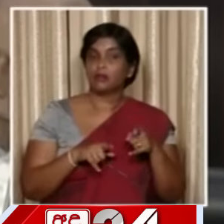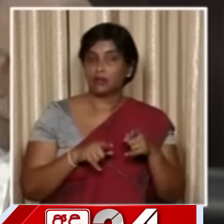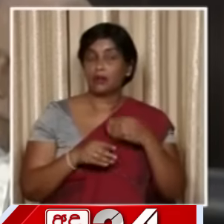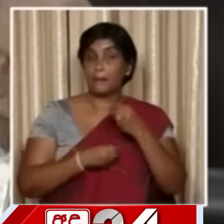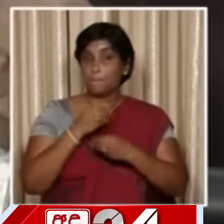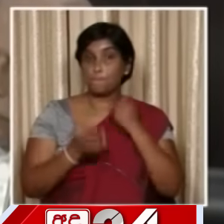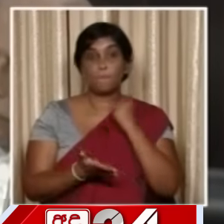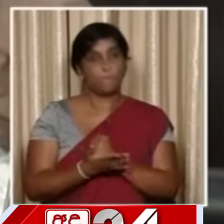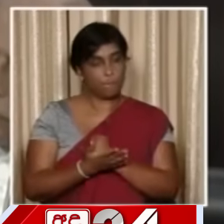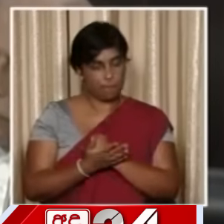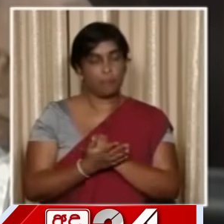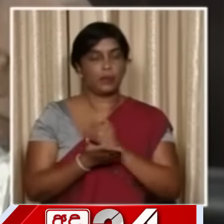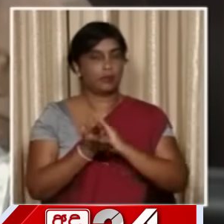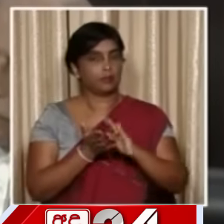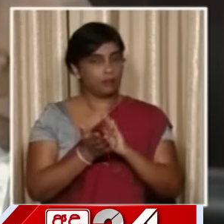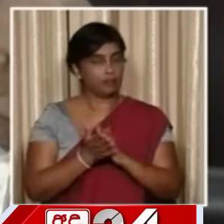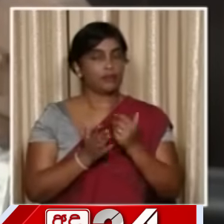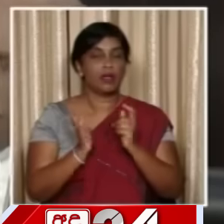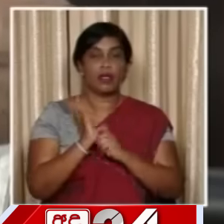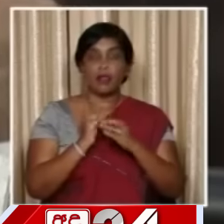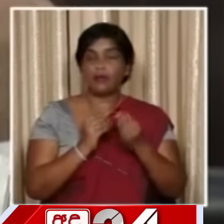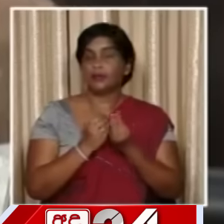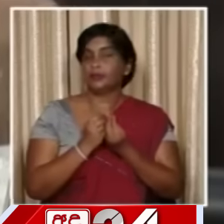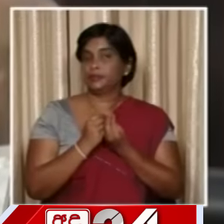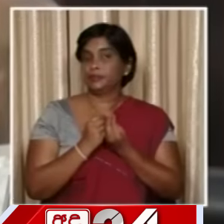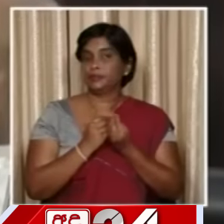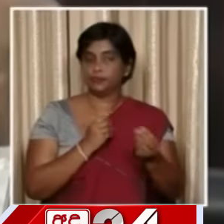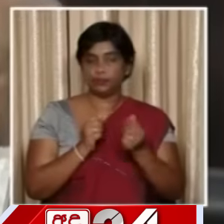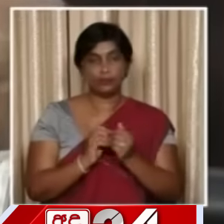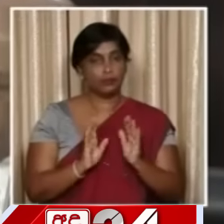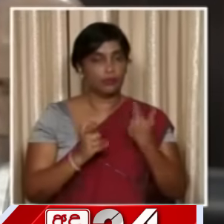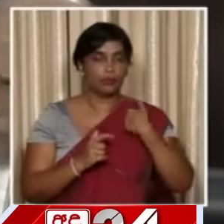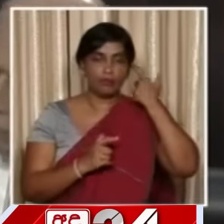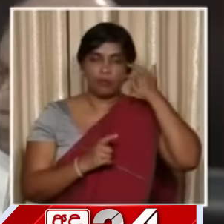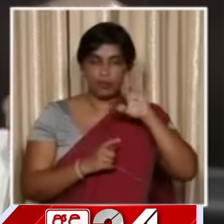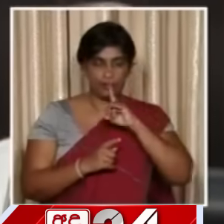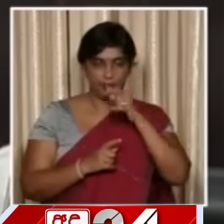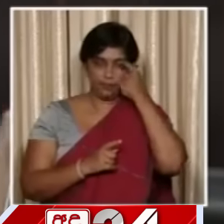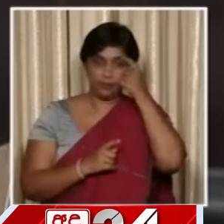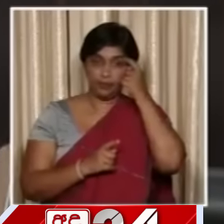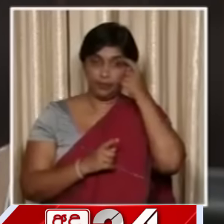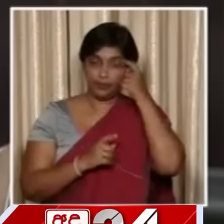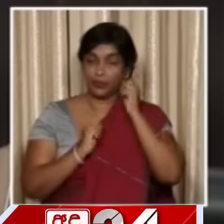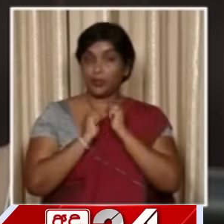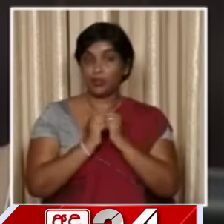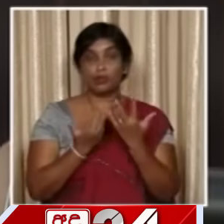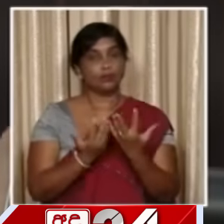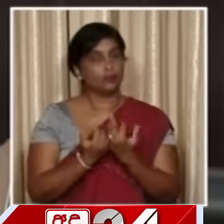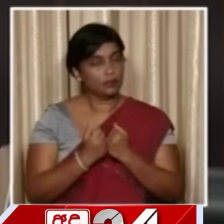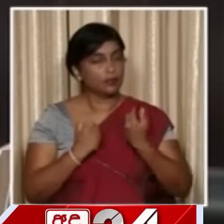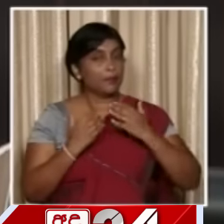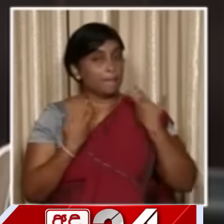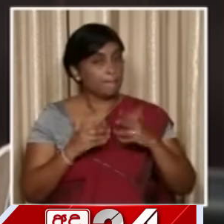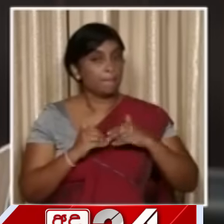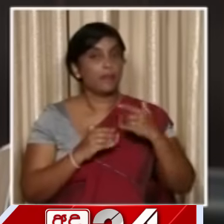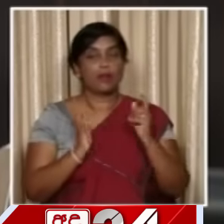වාණිජ බැංකු හරහා සහනදායි ශිෂ්‍යන යෝජනා ක්‍රමයක් ක්‍රියාත්මක කිරීමට මම යෝජනා කරනවා. රැකියාවක් ලබා ගැනීමෙන් පසු